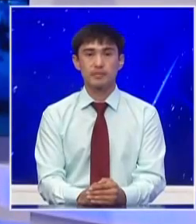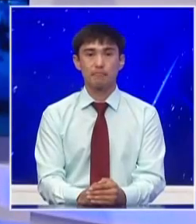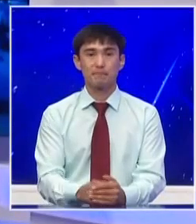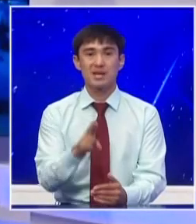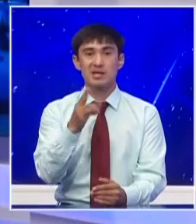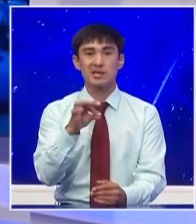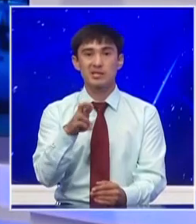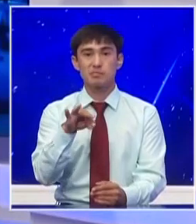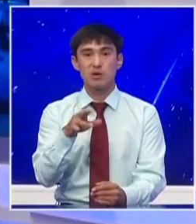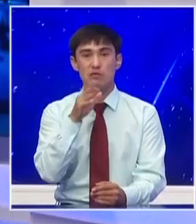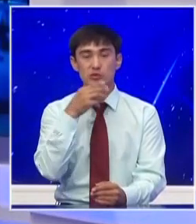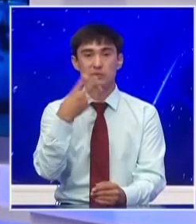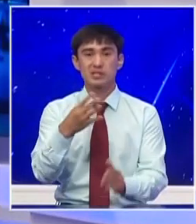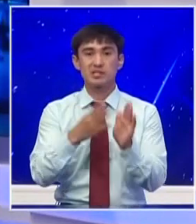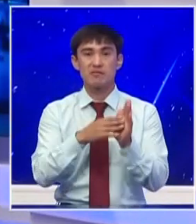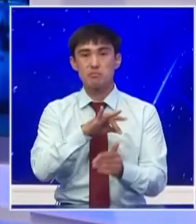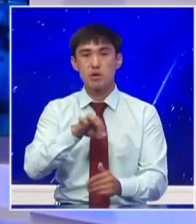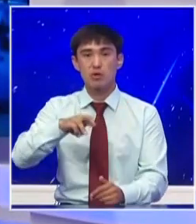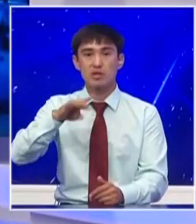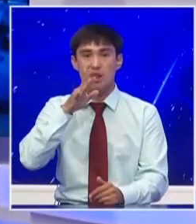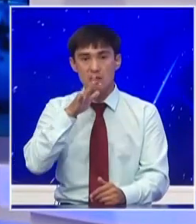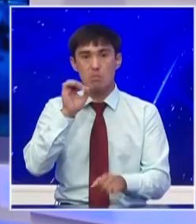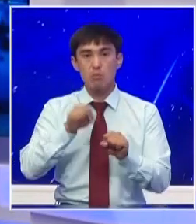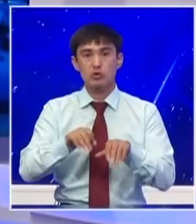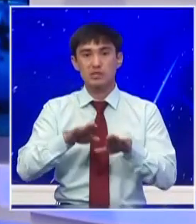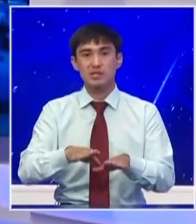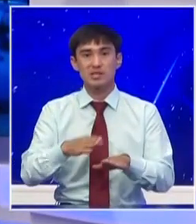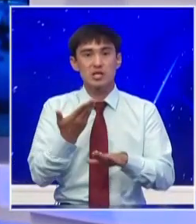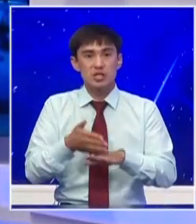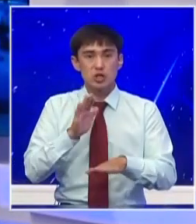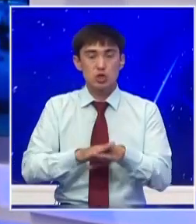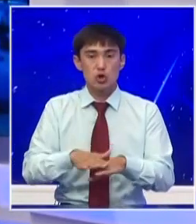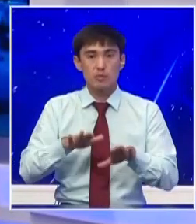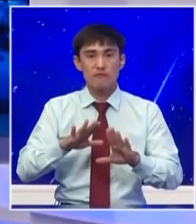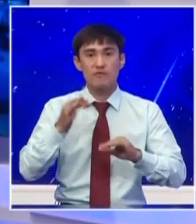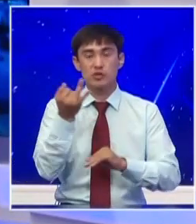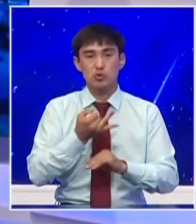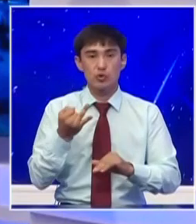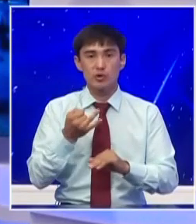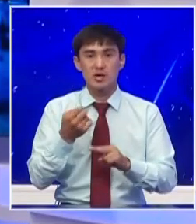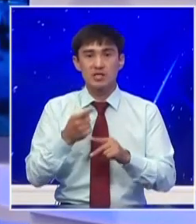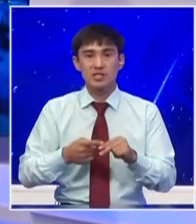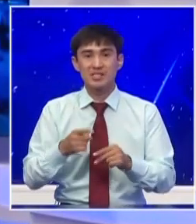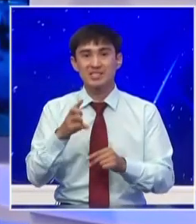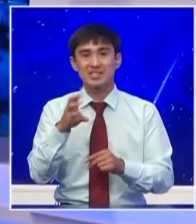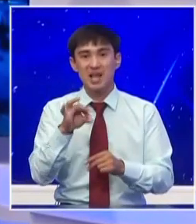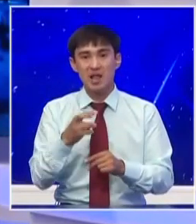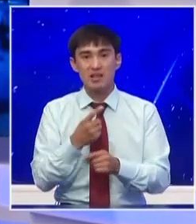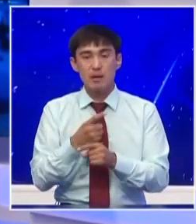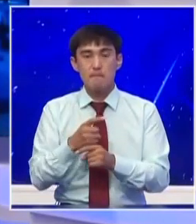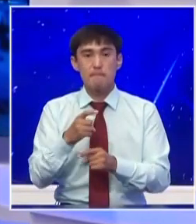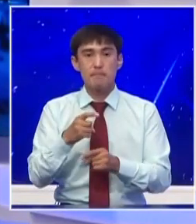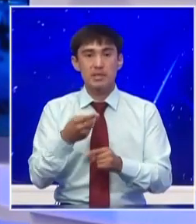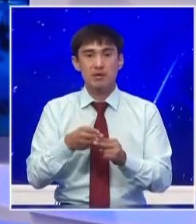Кит из Перу возрастом 39 миллионов лет может оказаться самым тяжелым существом в истории. Части скелета